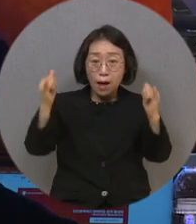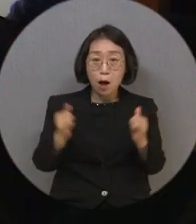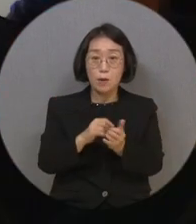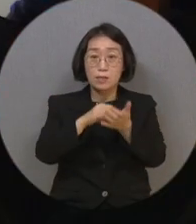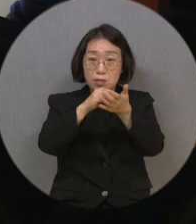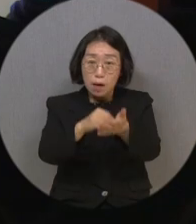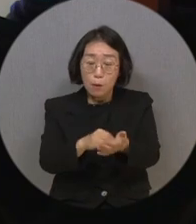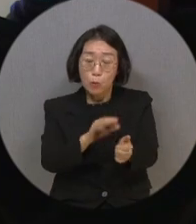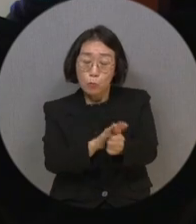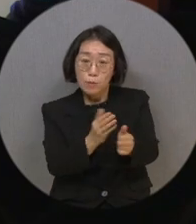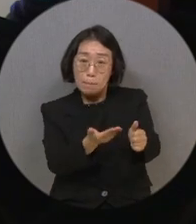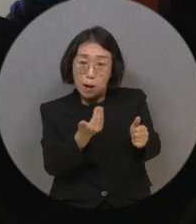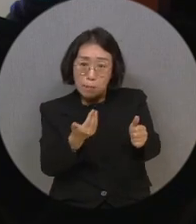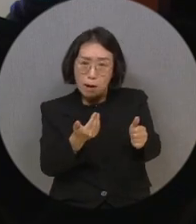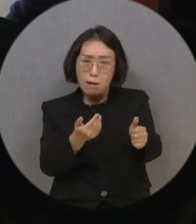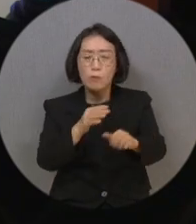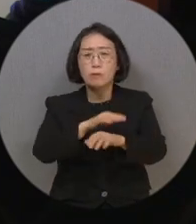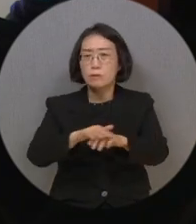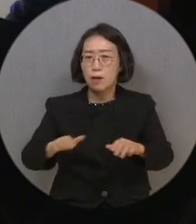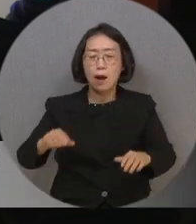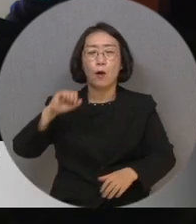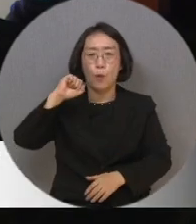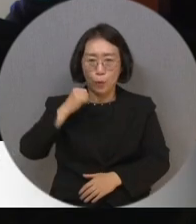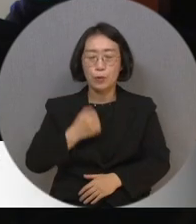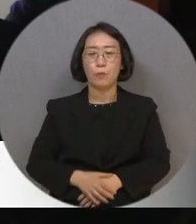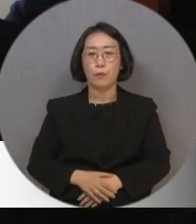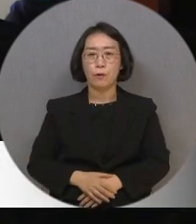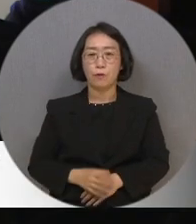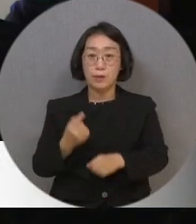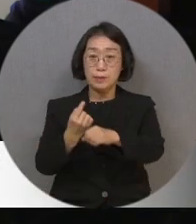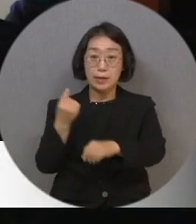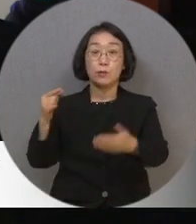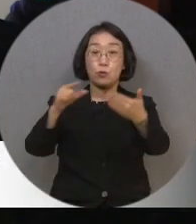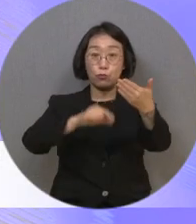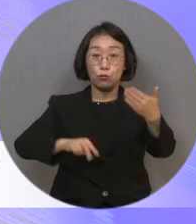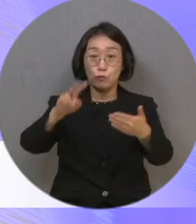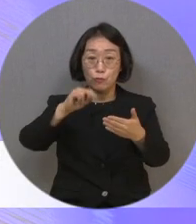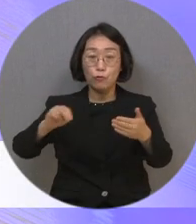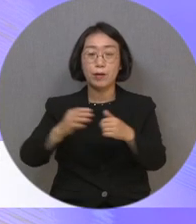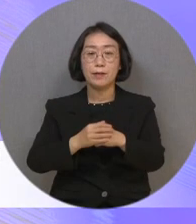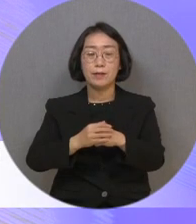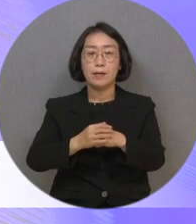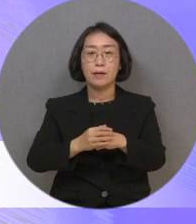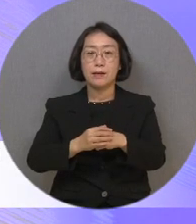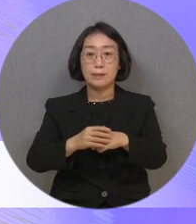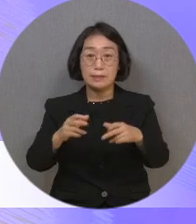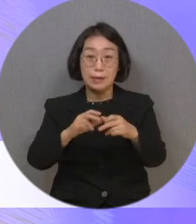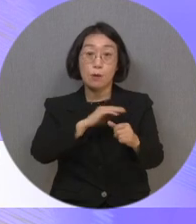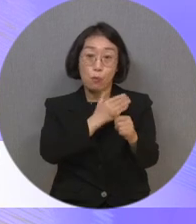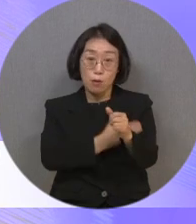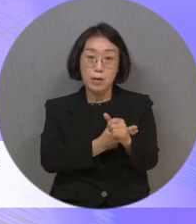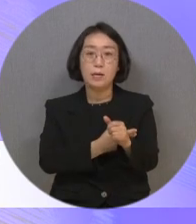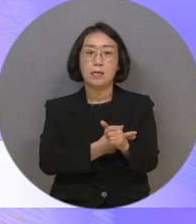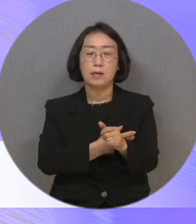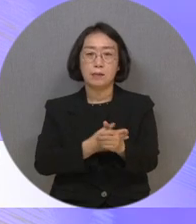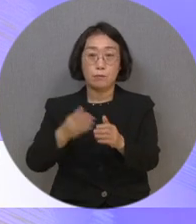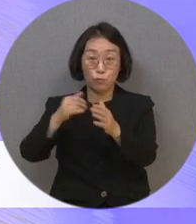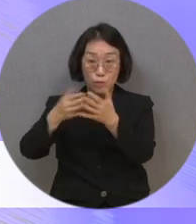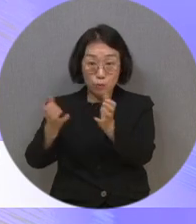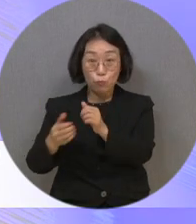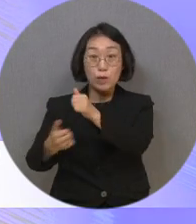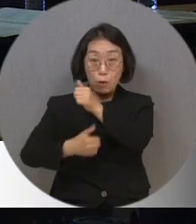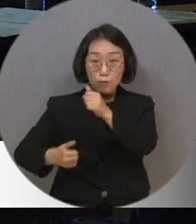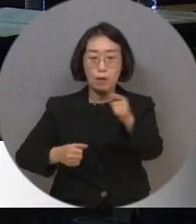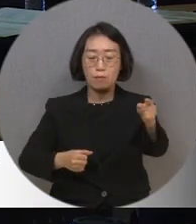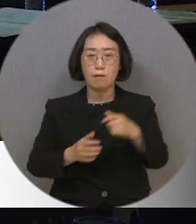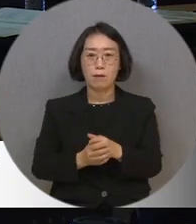관련된 정책은 찾아보기 힘듭니다. 지난해 9월 유엔장애인권리위원회도 대한민국 정부에게